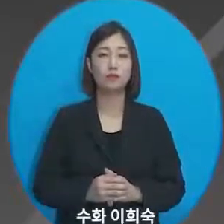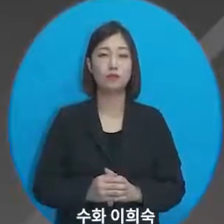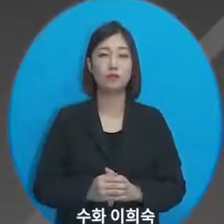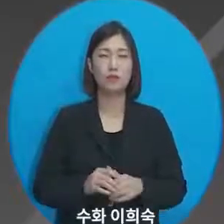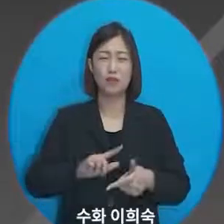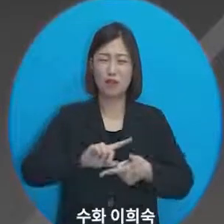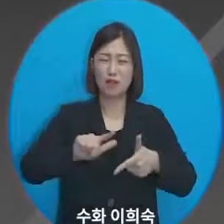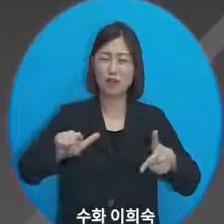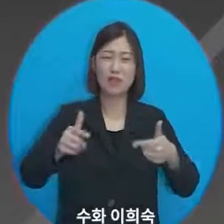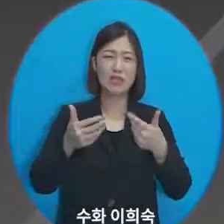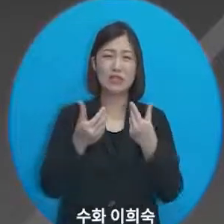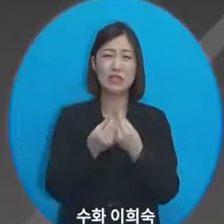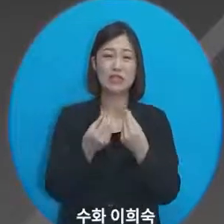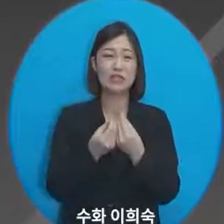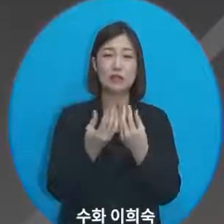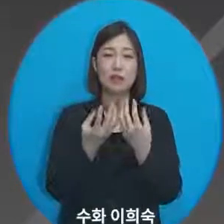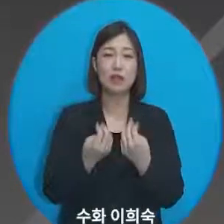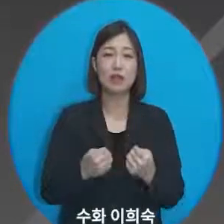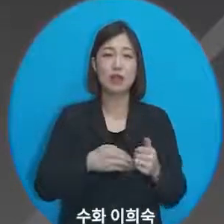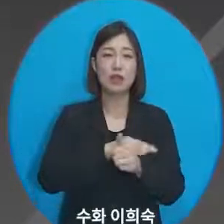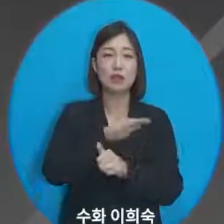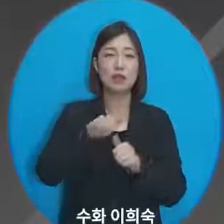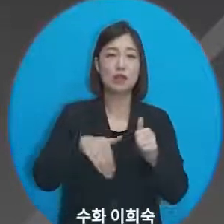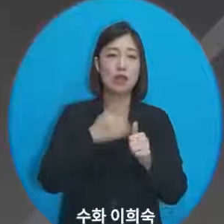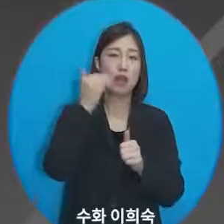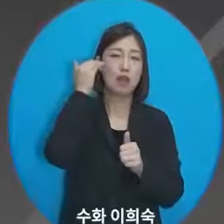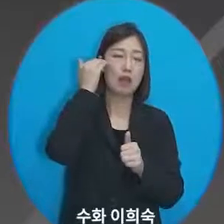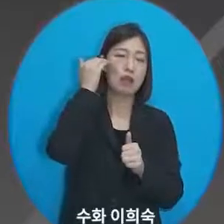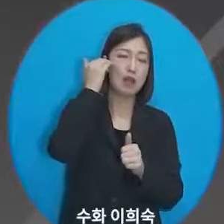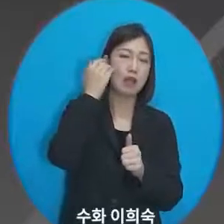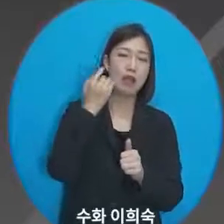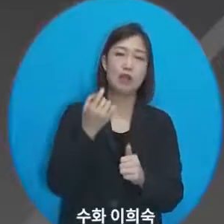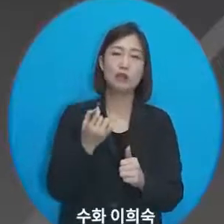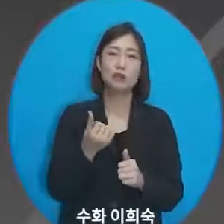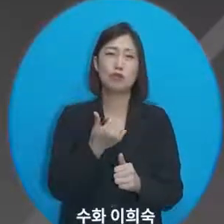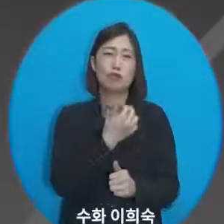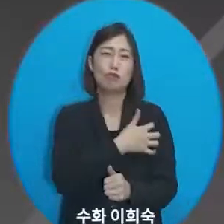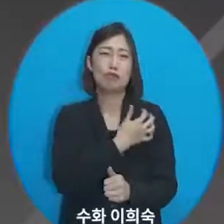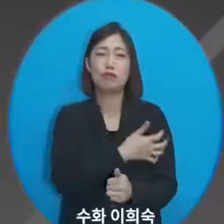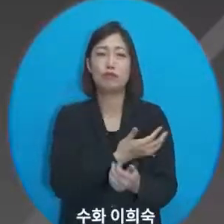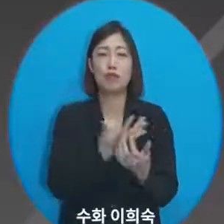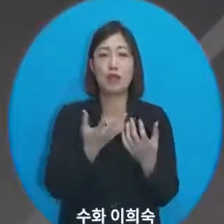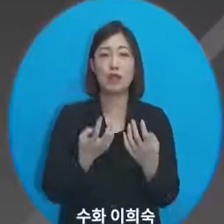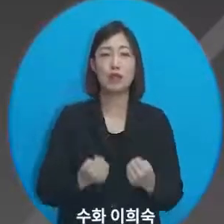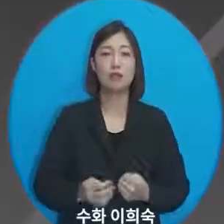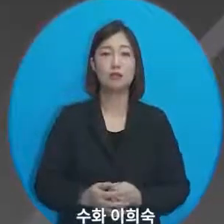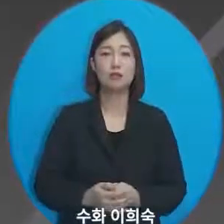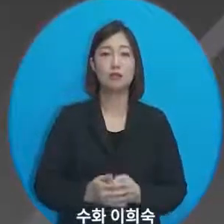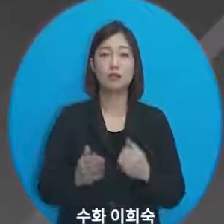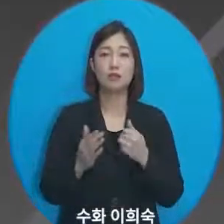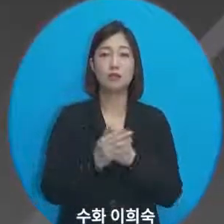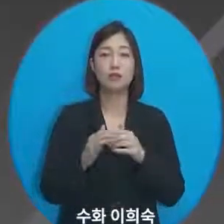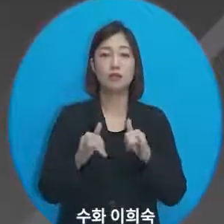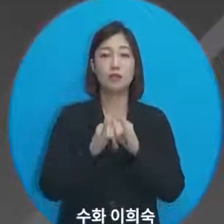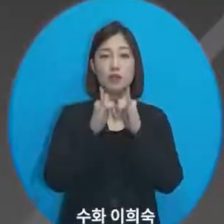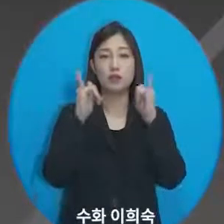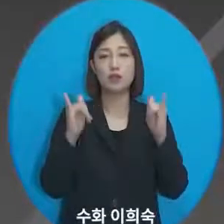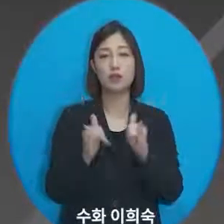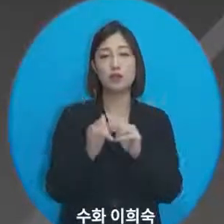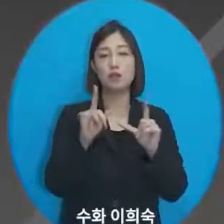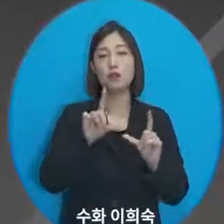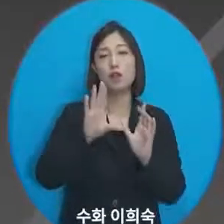이런 것들이 많이 있어서 많은 장애인분들이 그 사회생활하는데 굉장히 장애물이 되어 있죠. 이런 장애물을